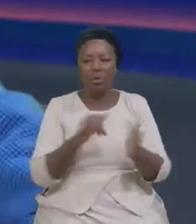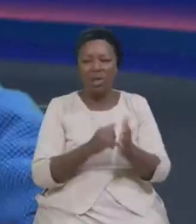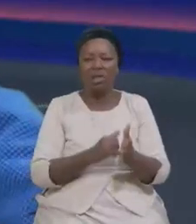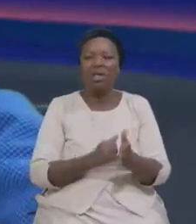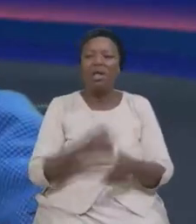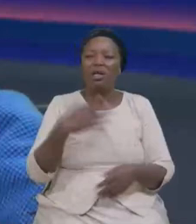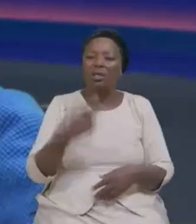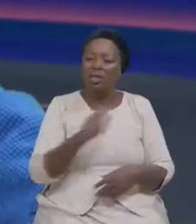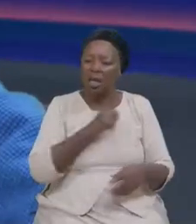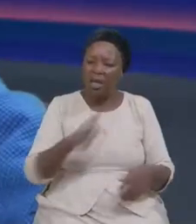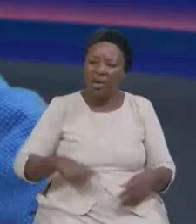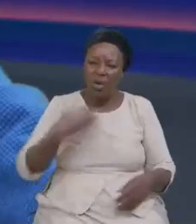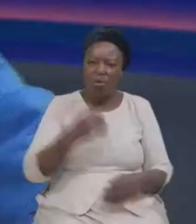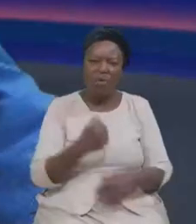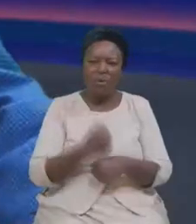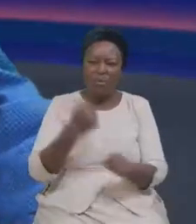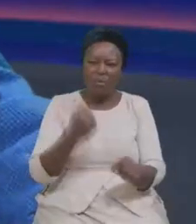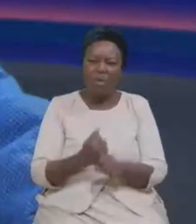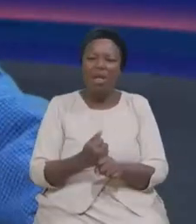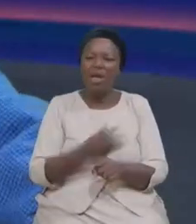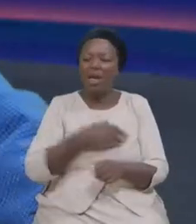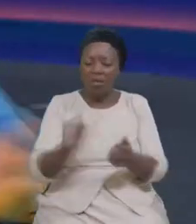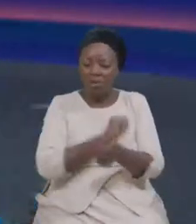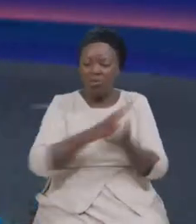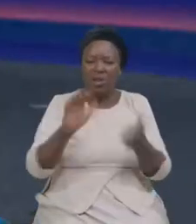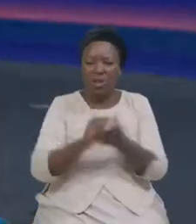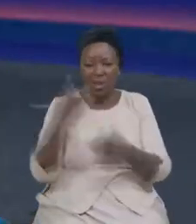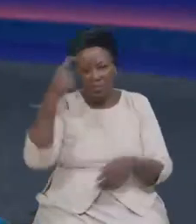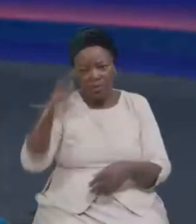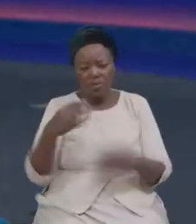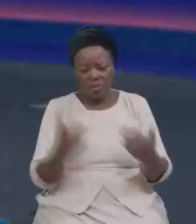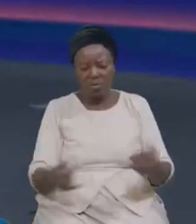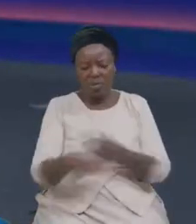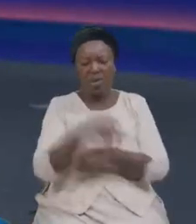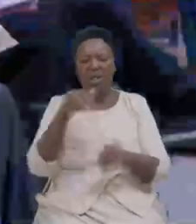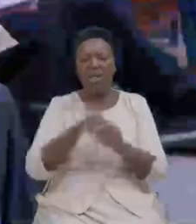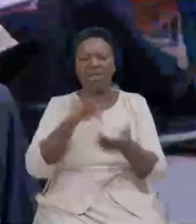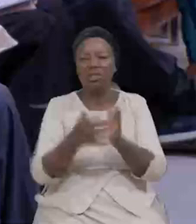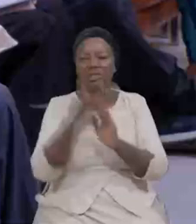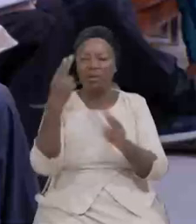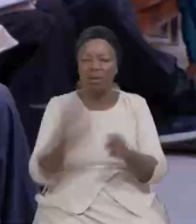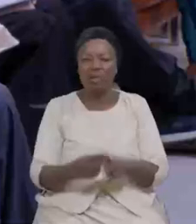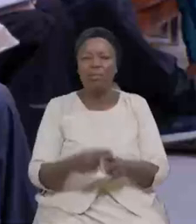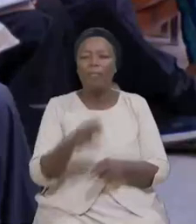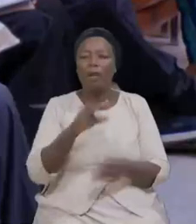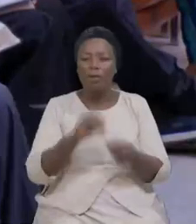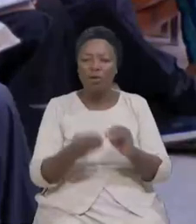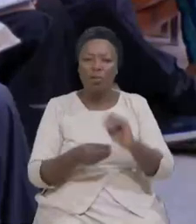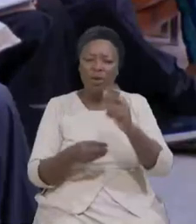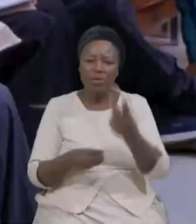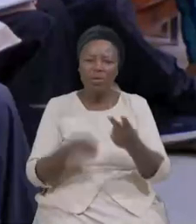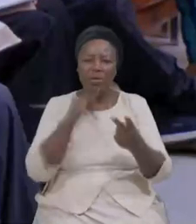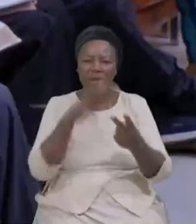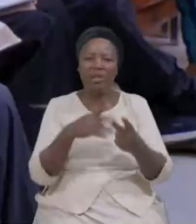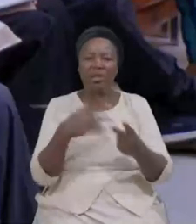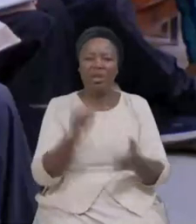Seigneur va se débarrasser de ces choses, même ce jour, ce soir, au nom de Jésus. Deuxièmement, nous avons la servitude